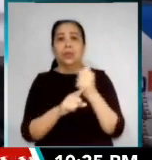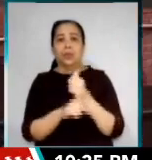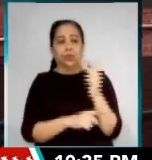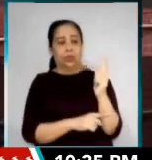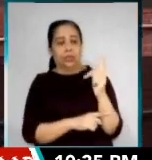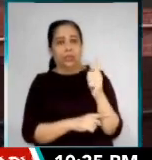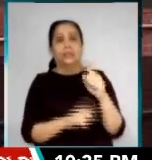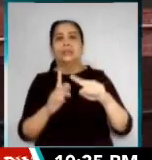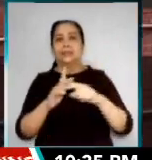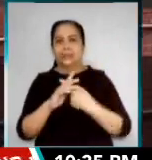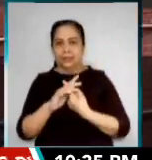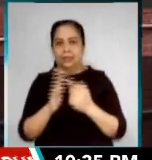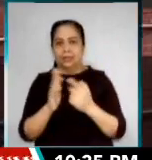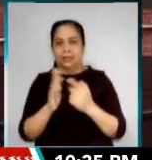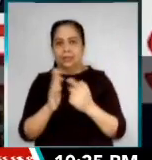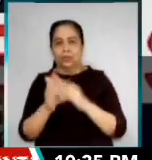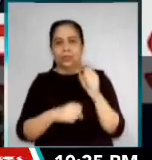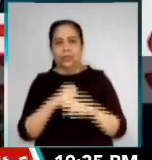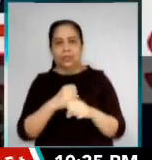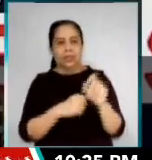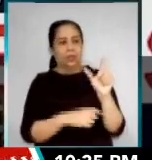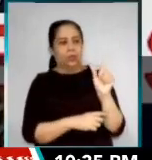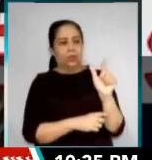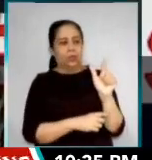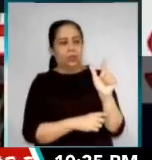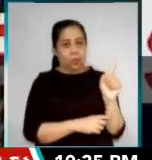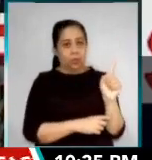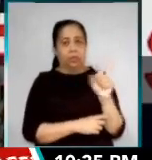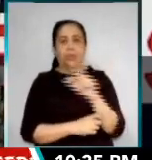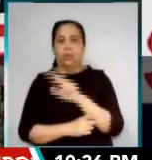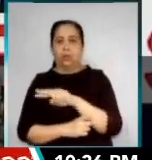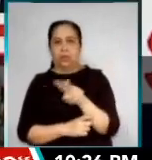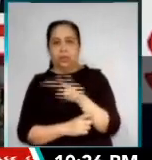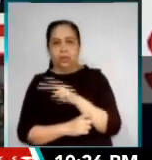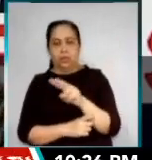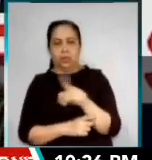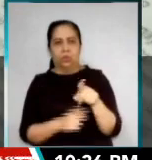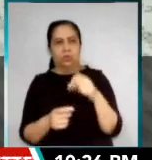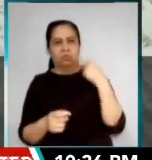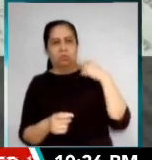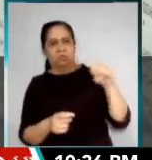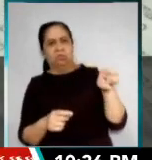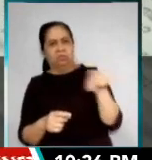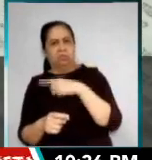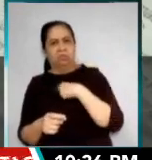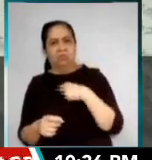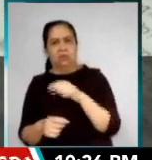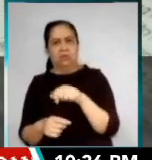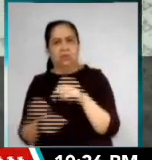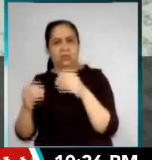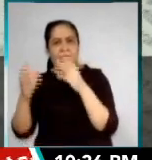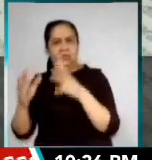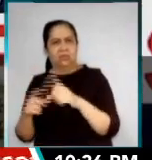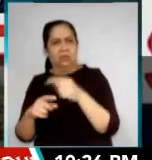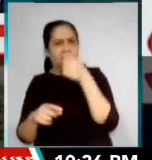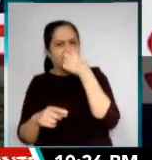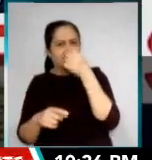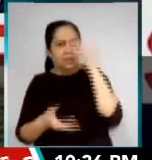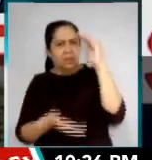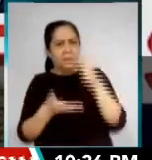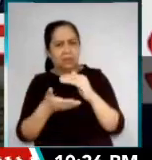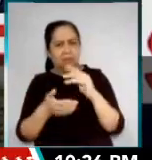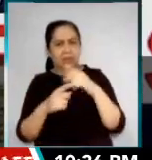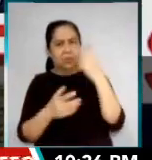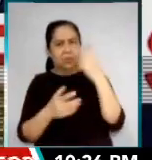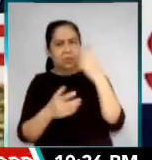year 2021-2022. Bagay na pinapalaga ng ACT Teachers Party List dahil sa pagiksi ng bakasyon ng dalawang linggo.